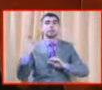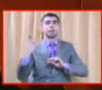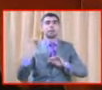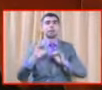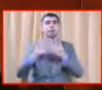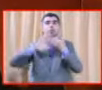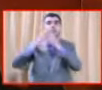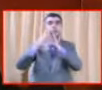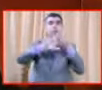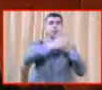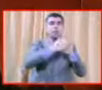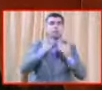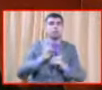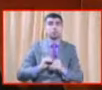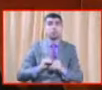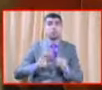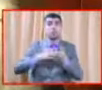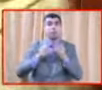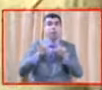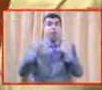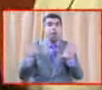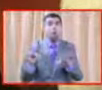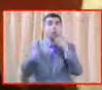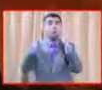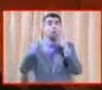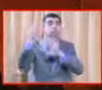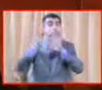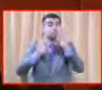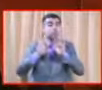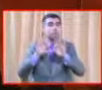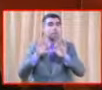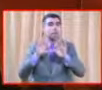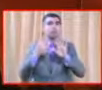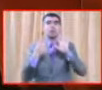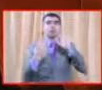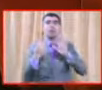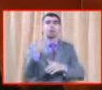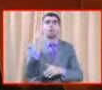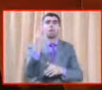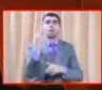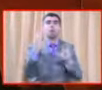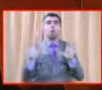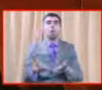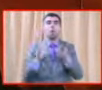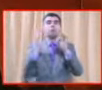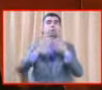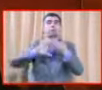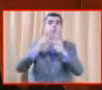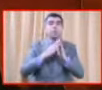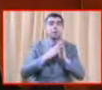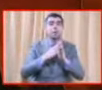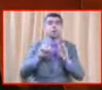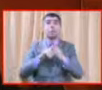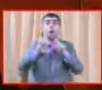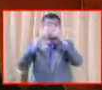ديالها، تم انتقاء 37 جمعية ل 39 مشروع، تراوحت المبالغ بين